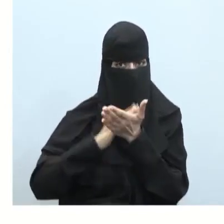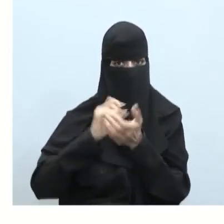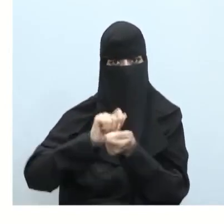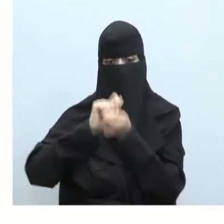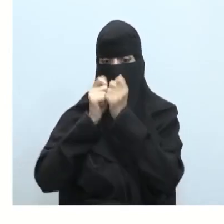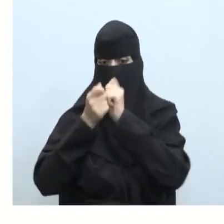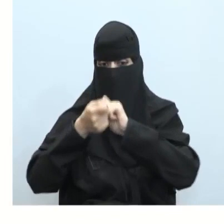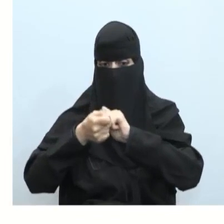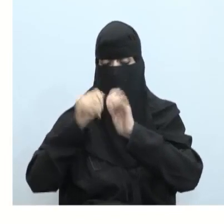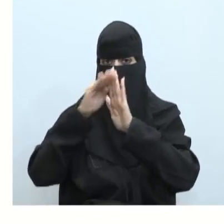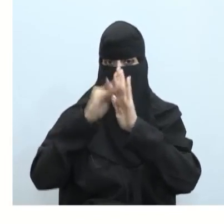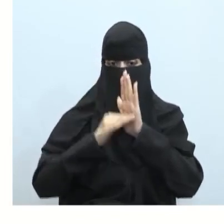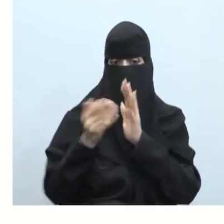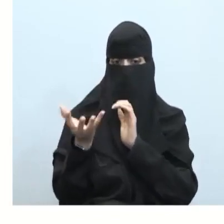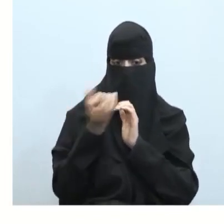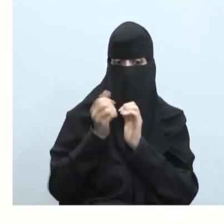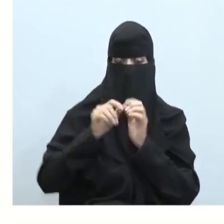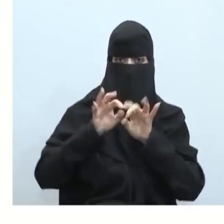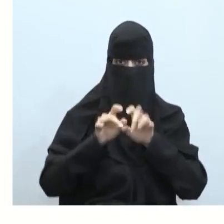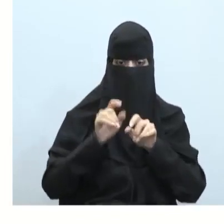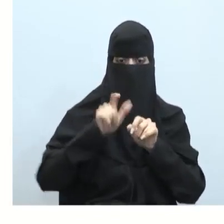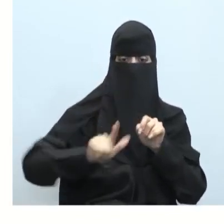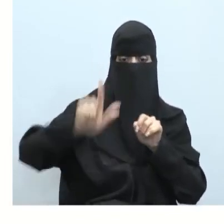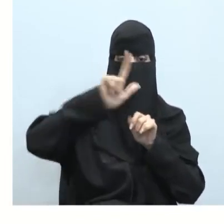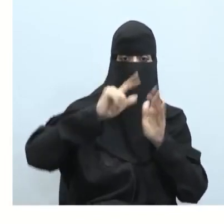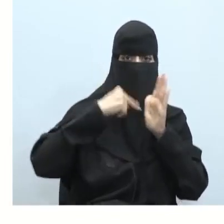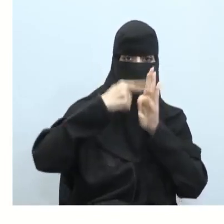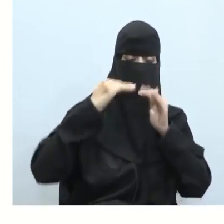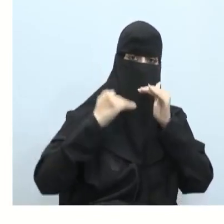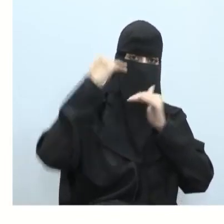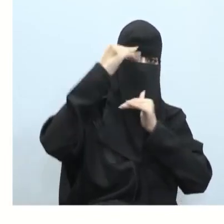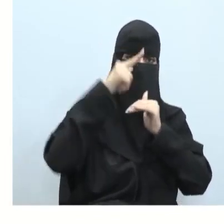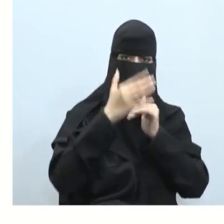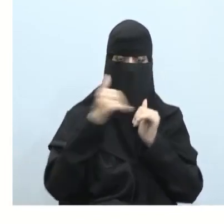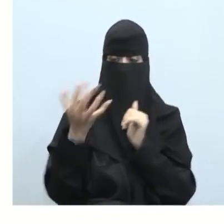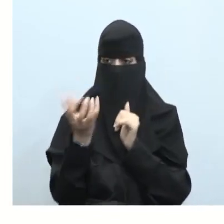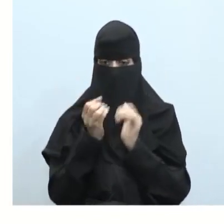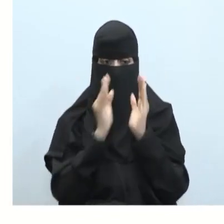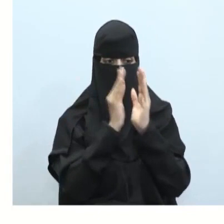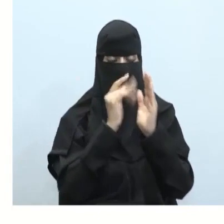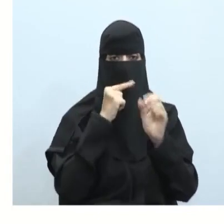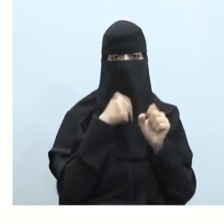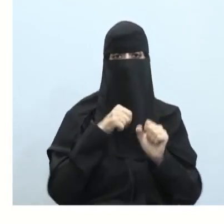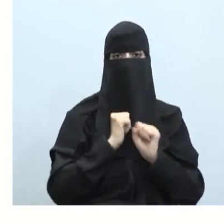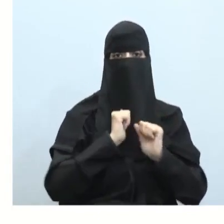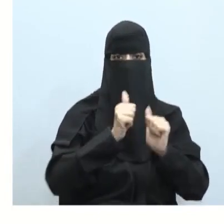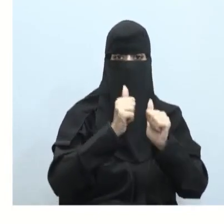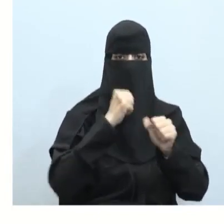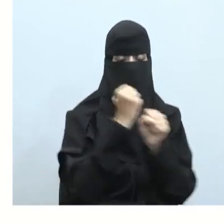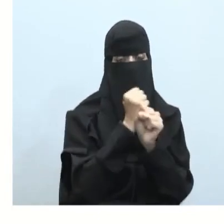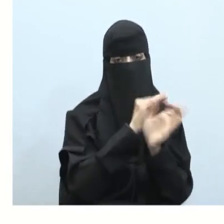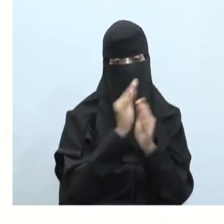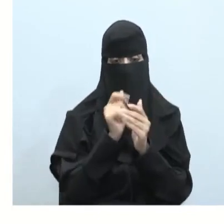المصدري المكتوب بلغه البرمجه عاليه المستوى باكمله الى لغه اله وينتج برنامجا قابلا للتنفيذ بينما